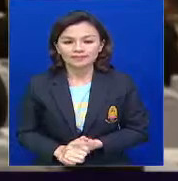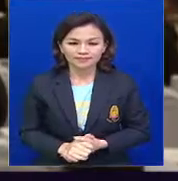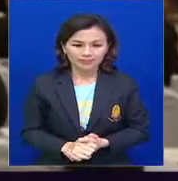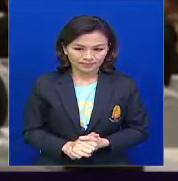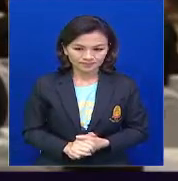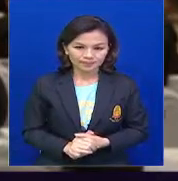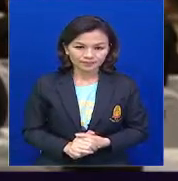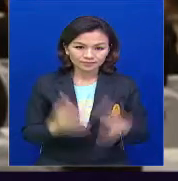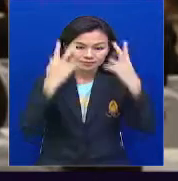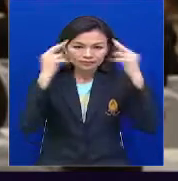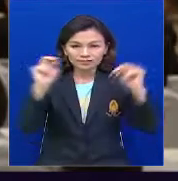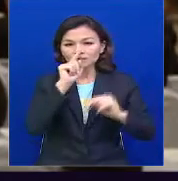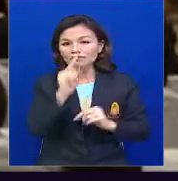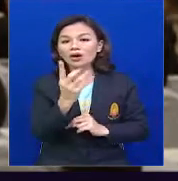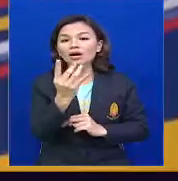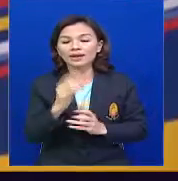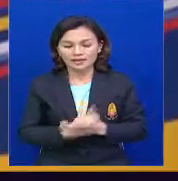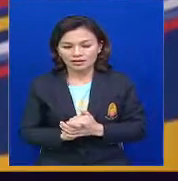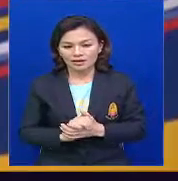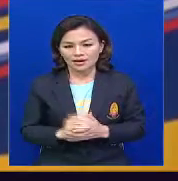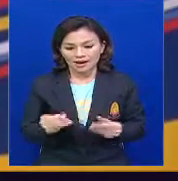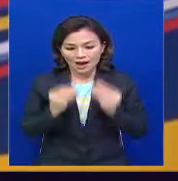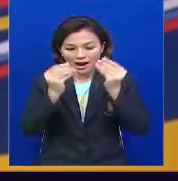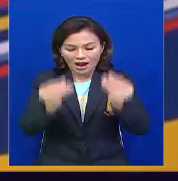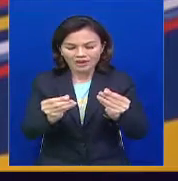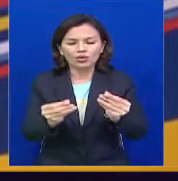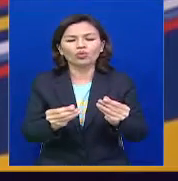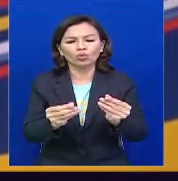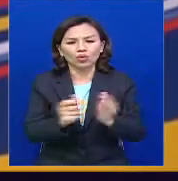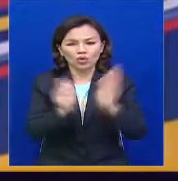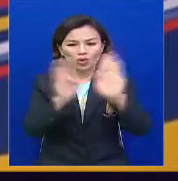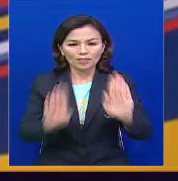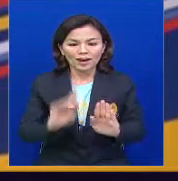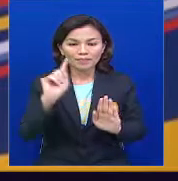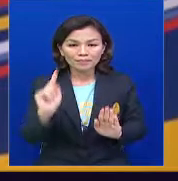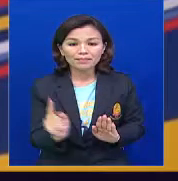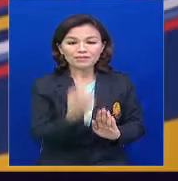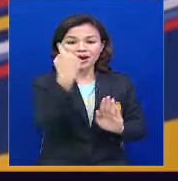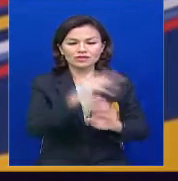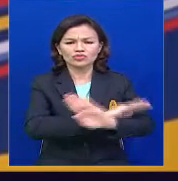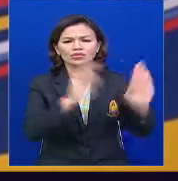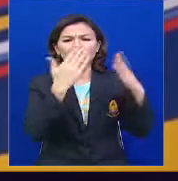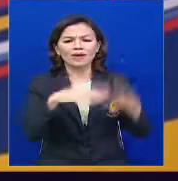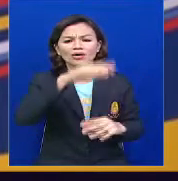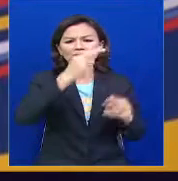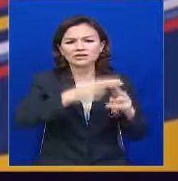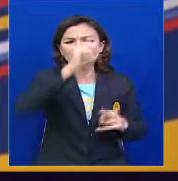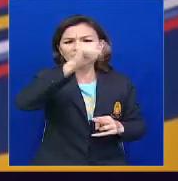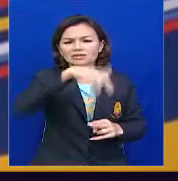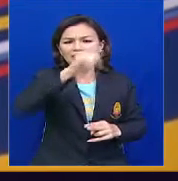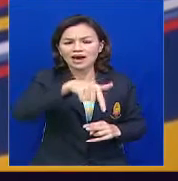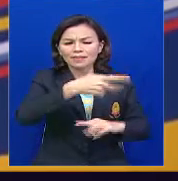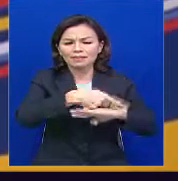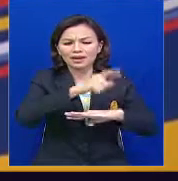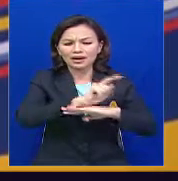่นอกจากนี้นายกรัฐมนตรีระบุว่าได้สั่งการให้ยกเลิกโมเดลใหม่กู้เศรษฐกิจไทยภายใต้ชื่อแผนเห็บสยามโมเดลของนายสมชัยสัจพงษ์ปลัดกระทรวงการ